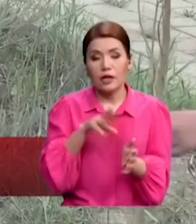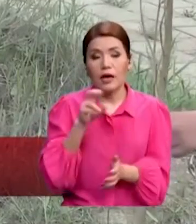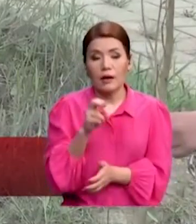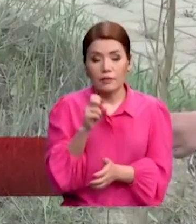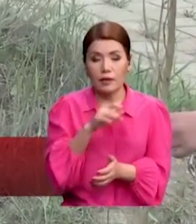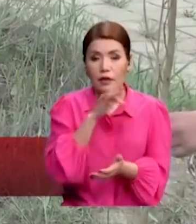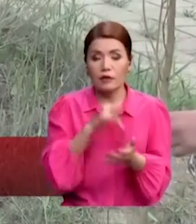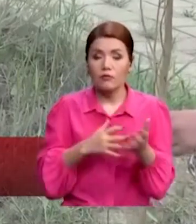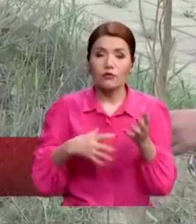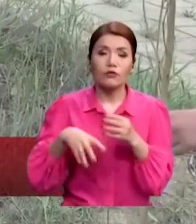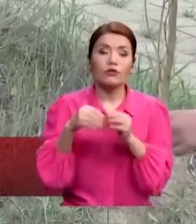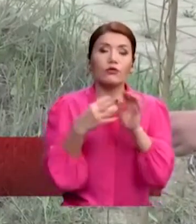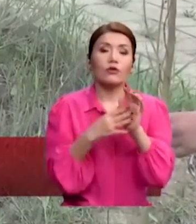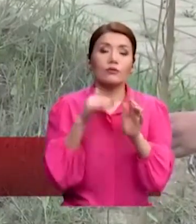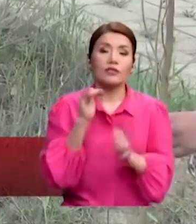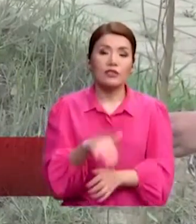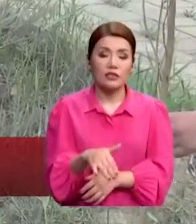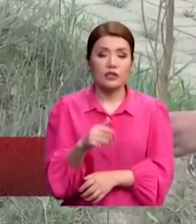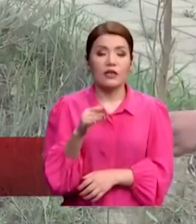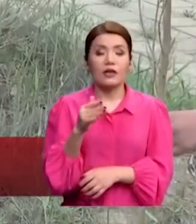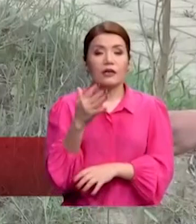тағы 9000-дай түп ағаш егілмек.